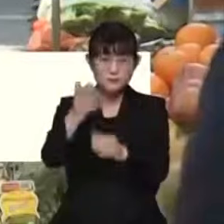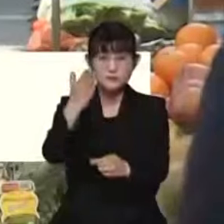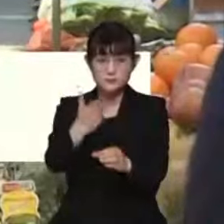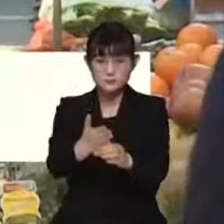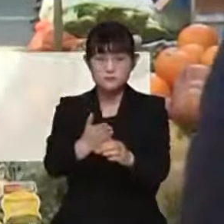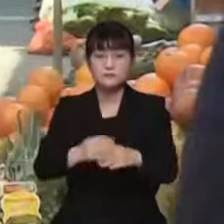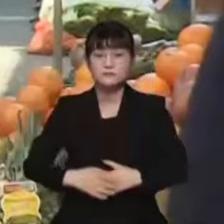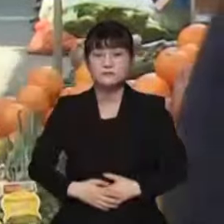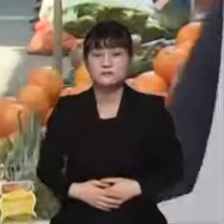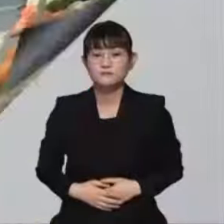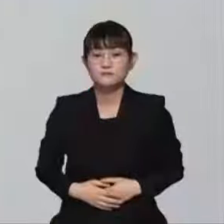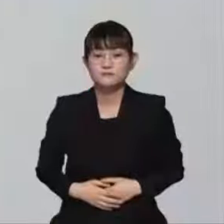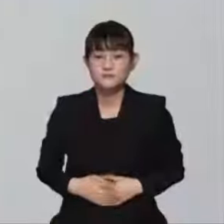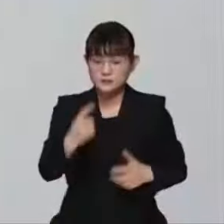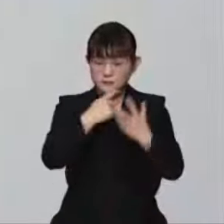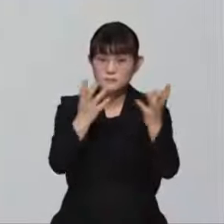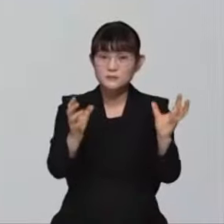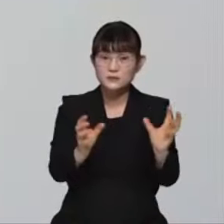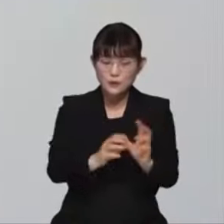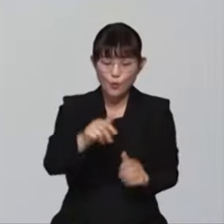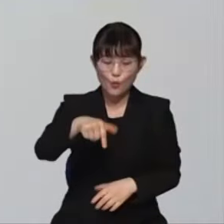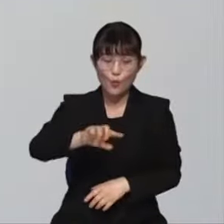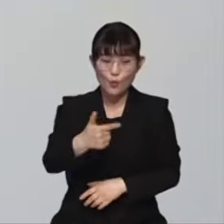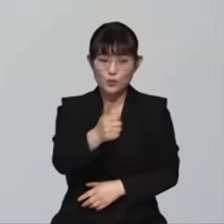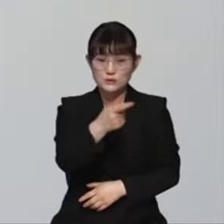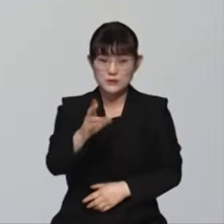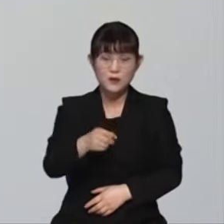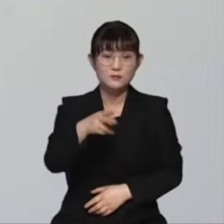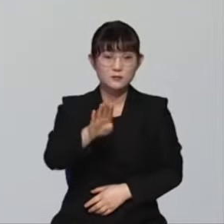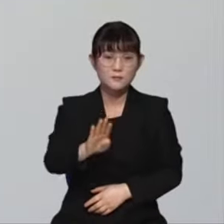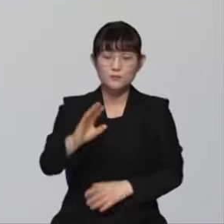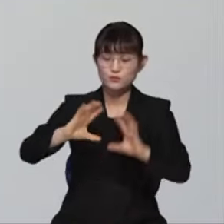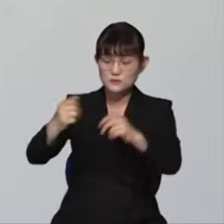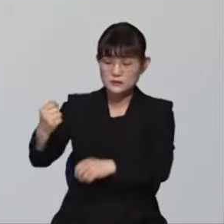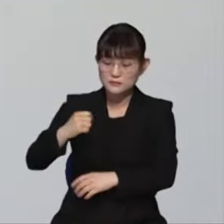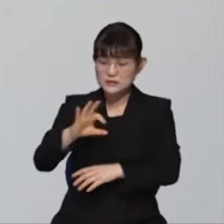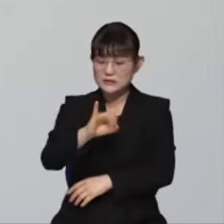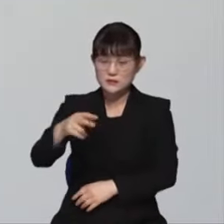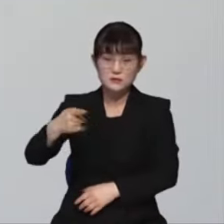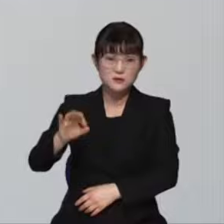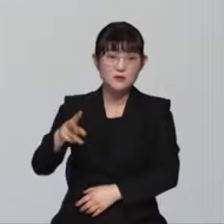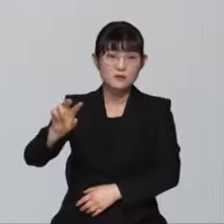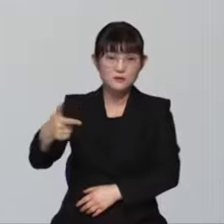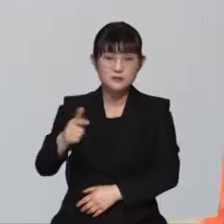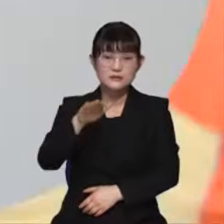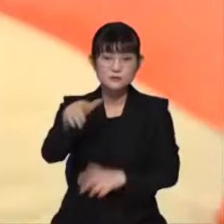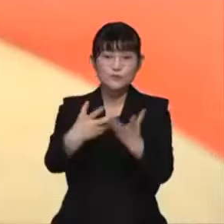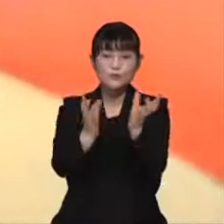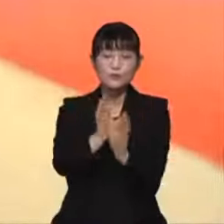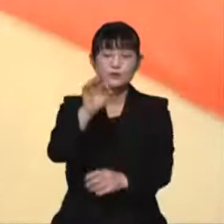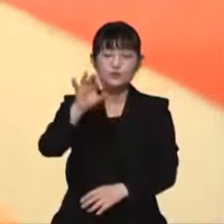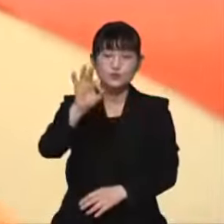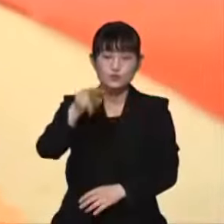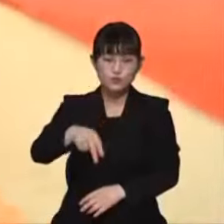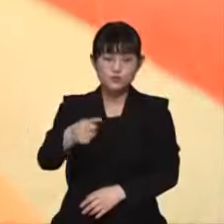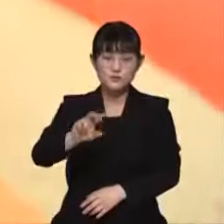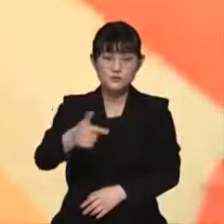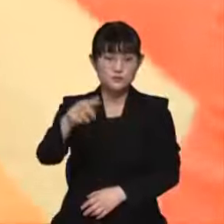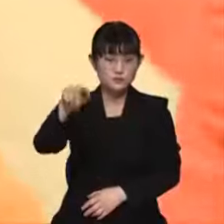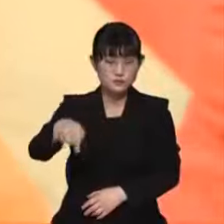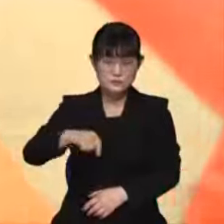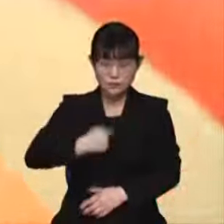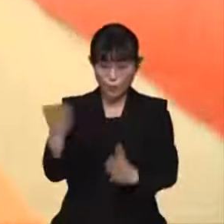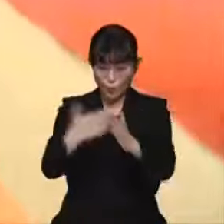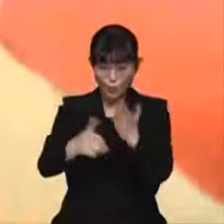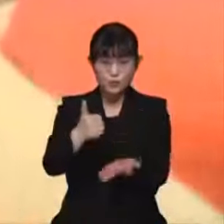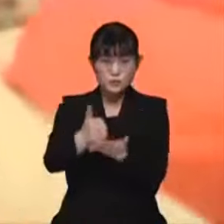벌이고 있습니다. 더불어민주당 권양엽, 국민의힘 이정현, 진보당 유현주 후보입니다. 단수공천을